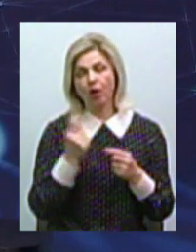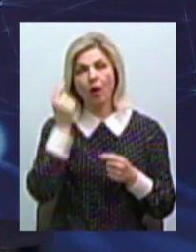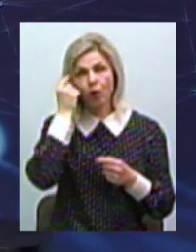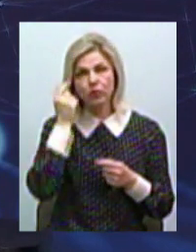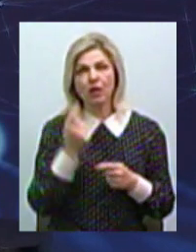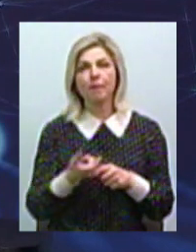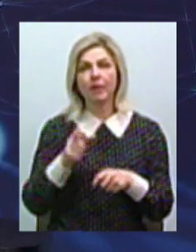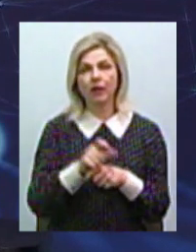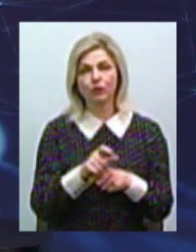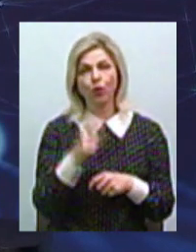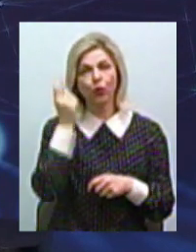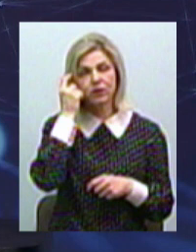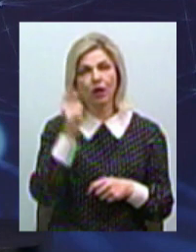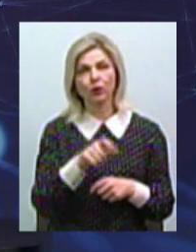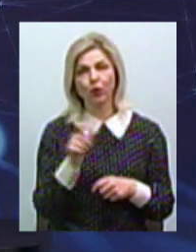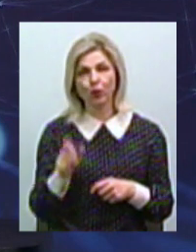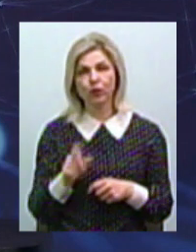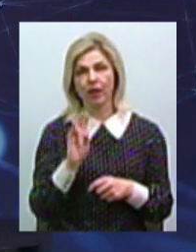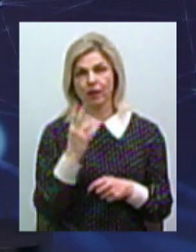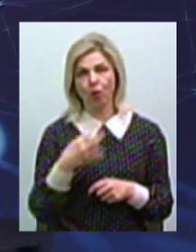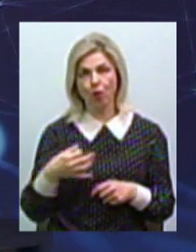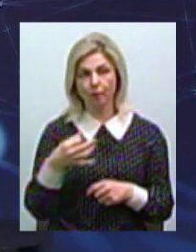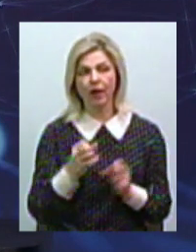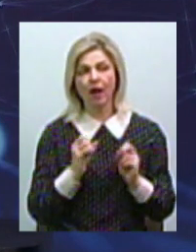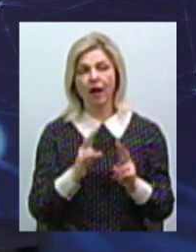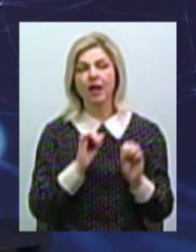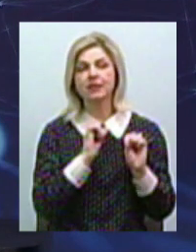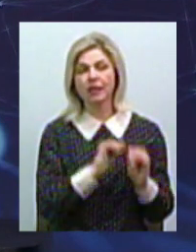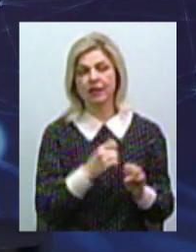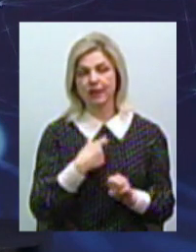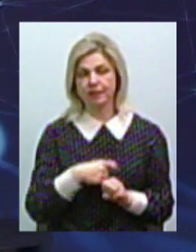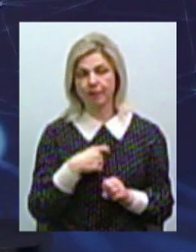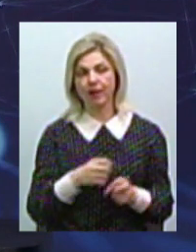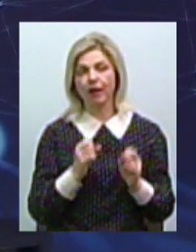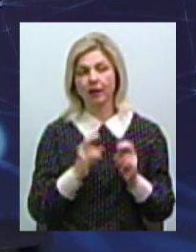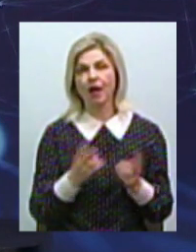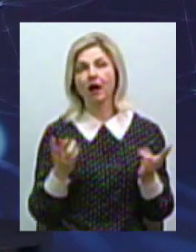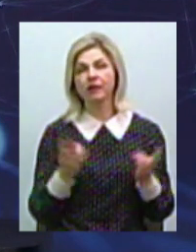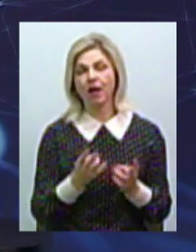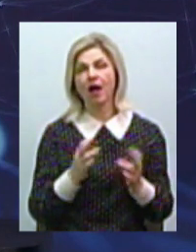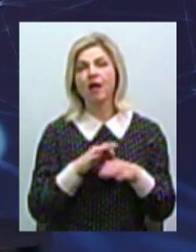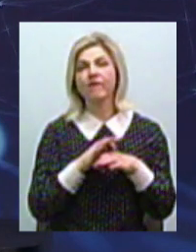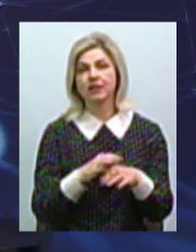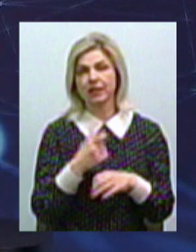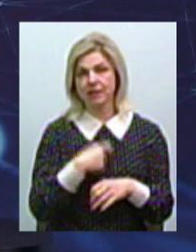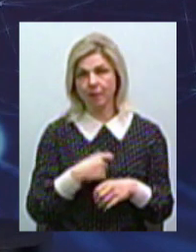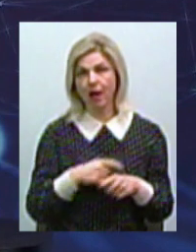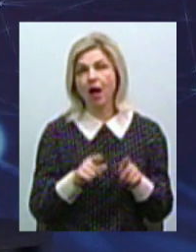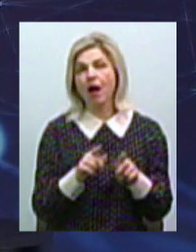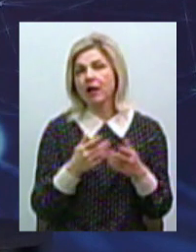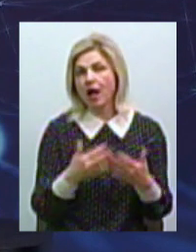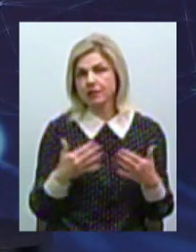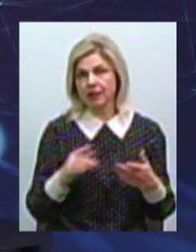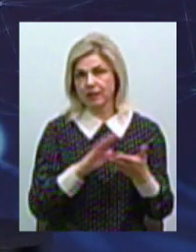людям, мешканцям Миколаївської області, про те, яким чином захистити себе, як потрібно себе вести в тій чи інші ситуації, якщо